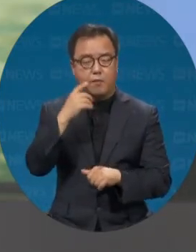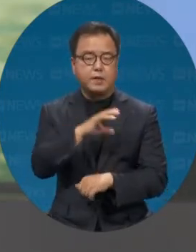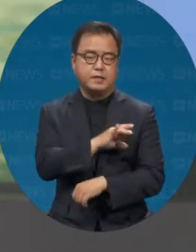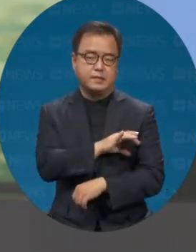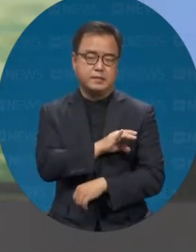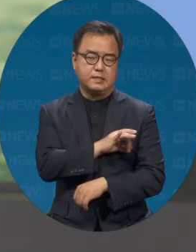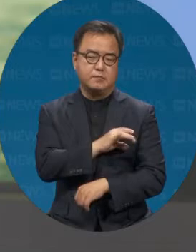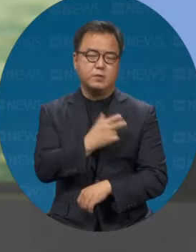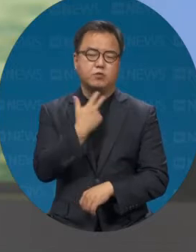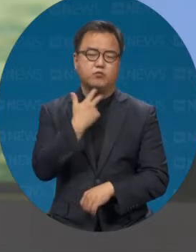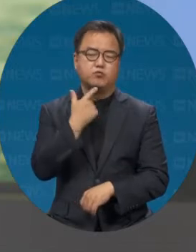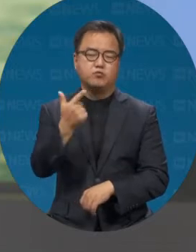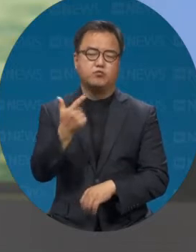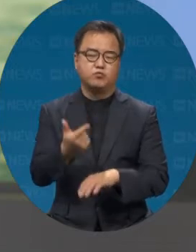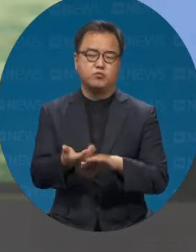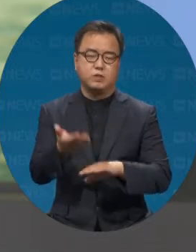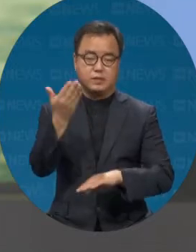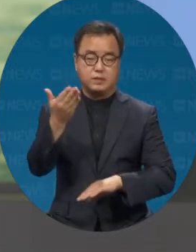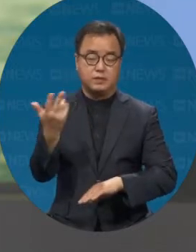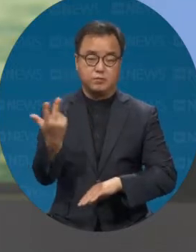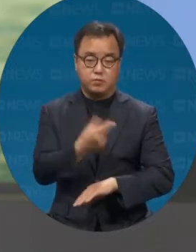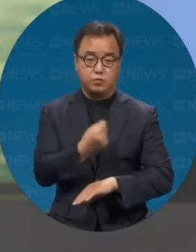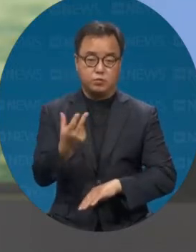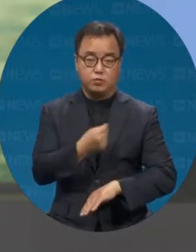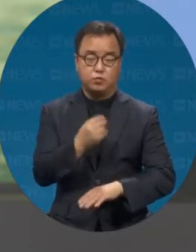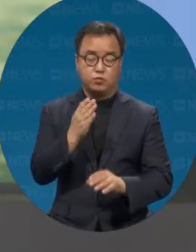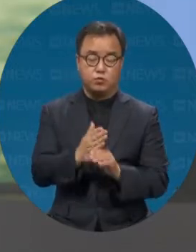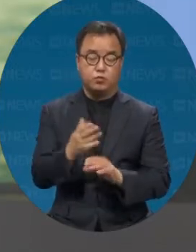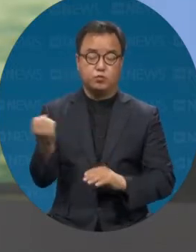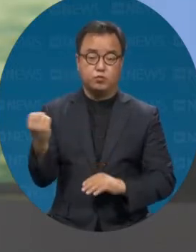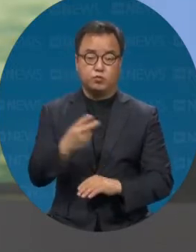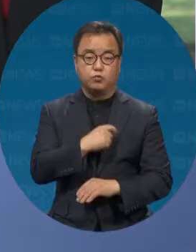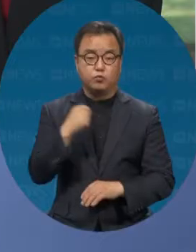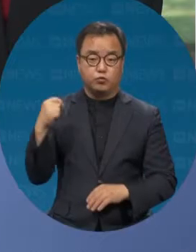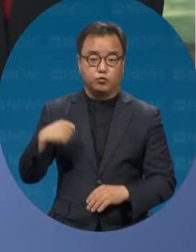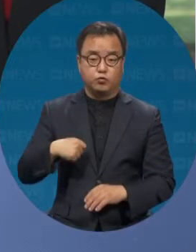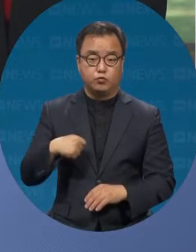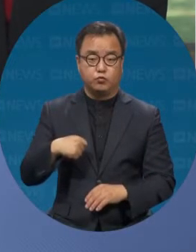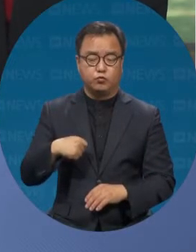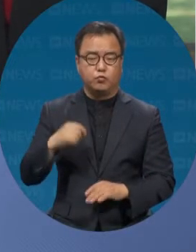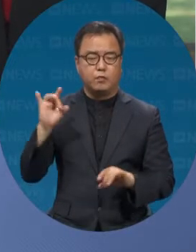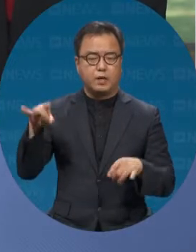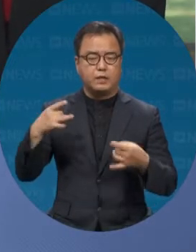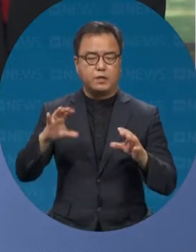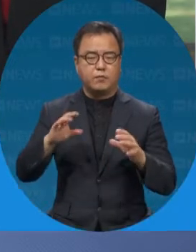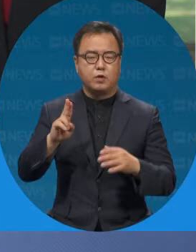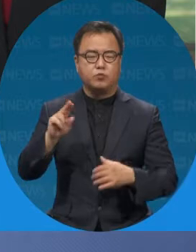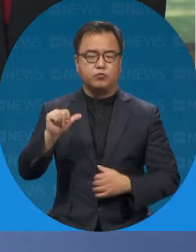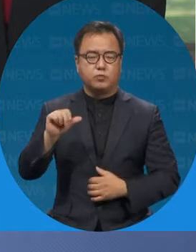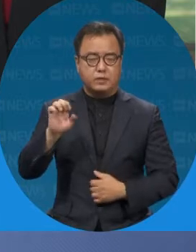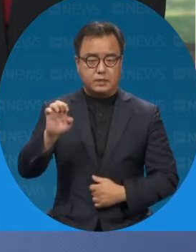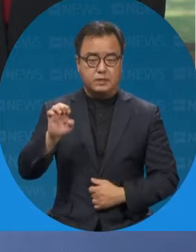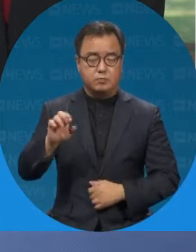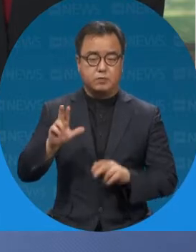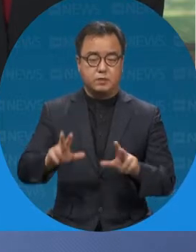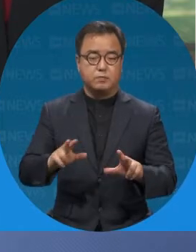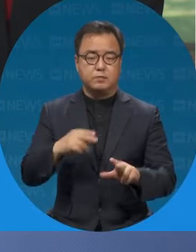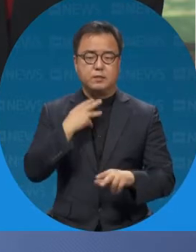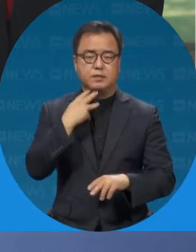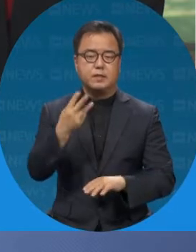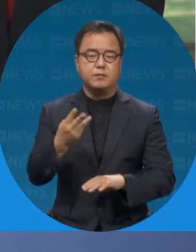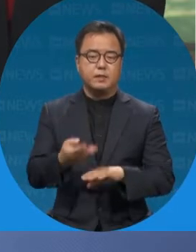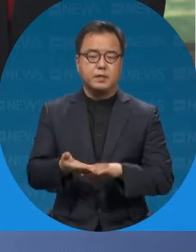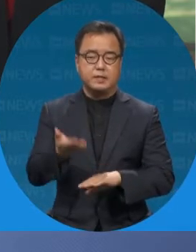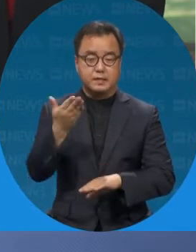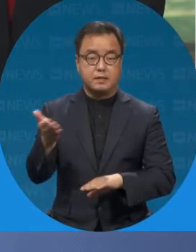칠레가 6세 이상 어린이에게 예방 접종을 실시하고 있는 상황이고요. 예. 중국과 태국 또 아랍에미리트도 현재 3세 이상으로